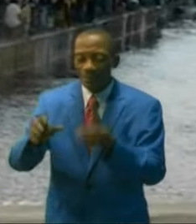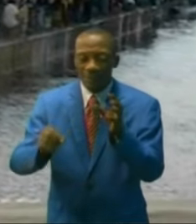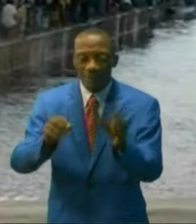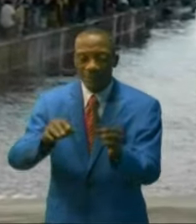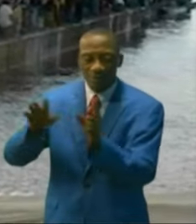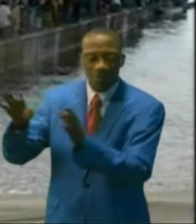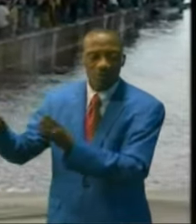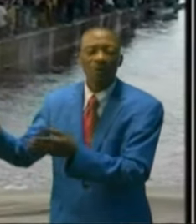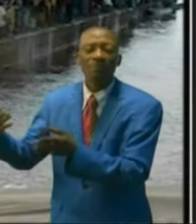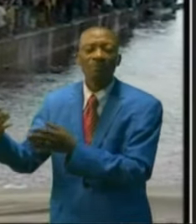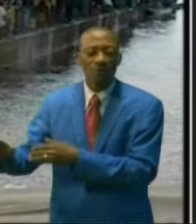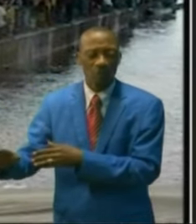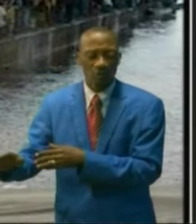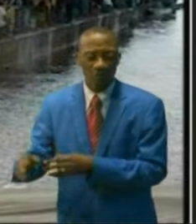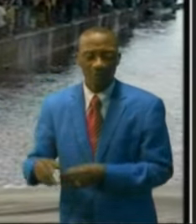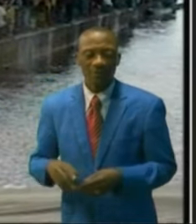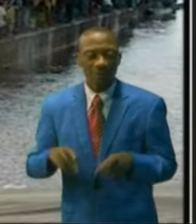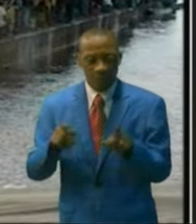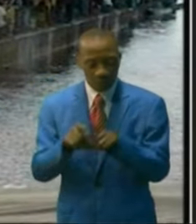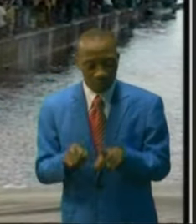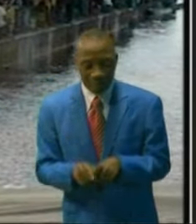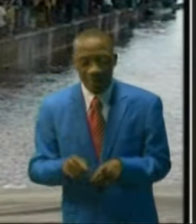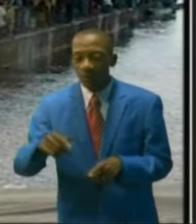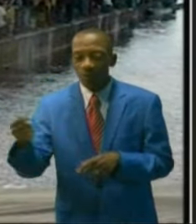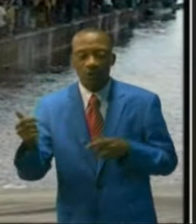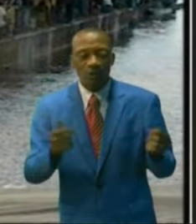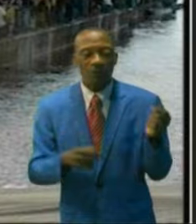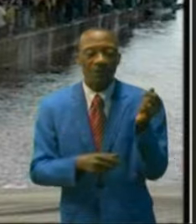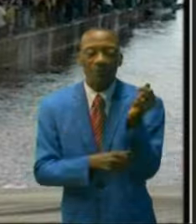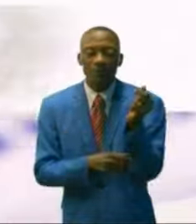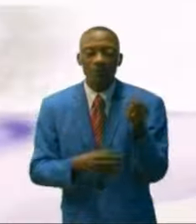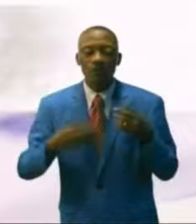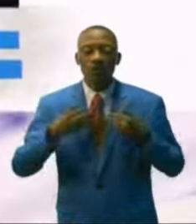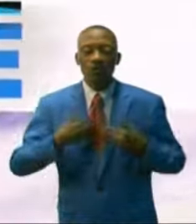problème demeure la navigation nocturne et la surcharge.